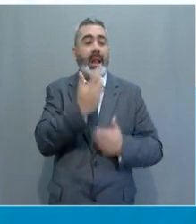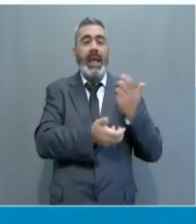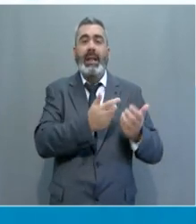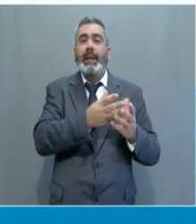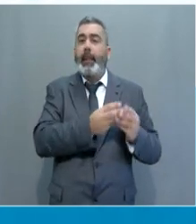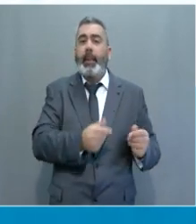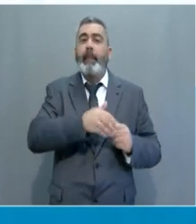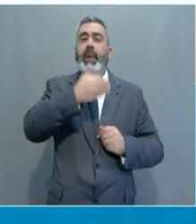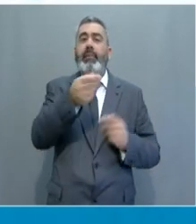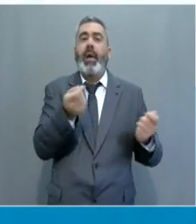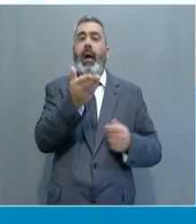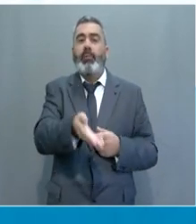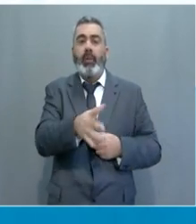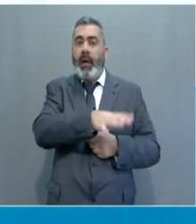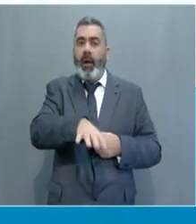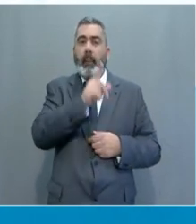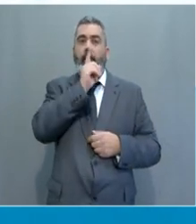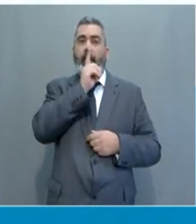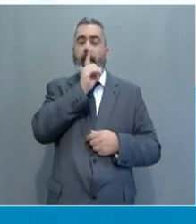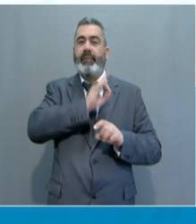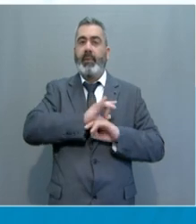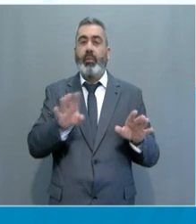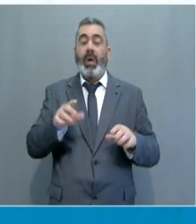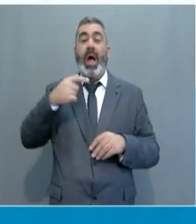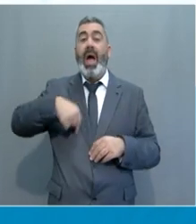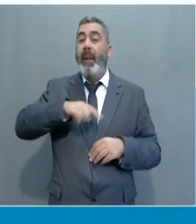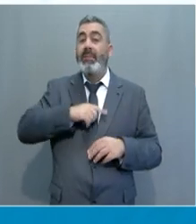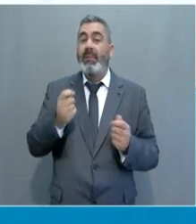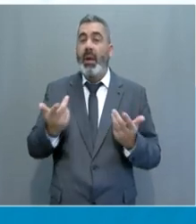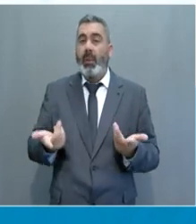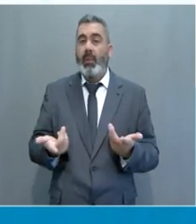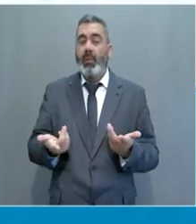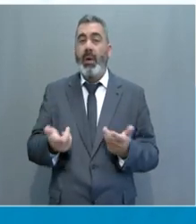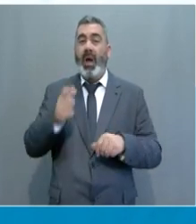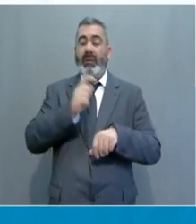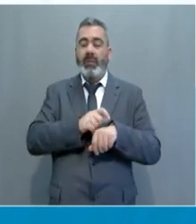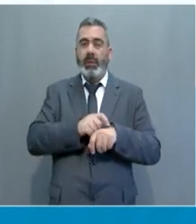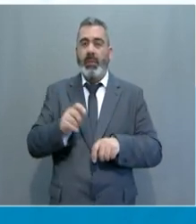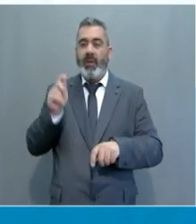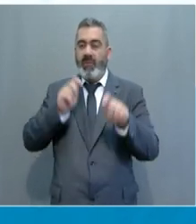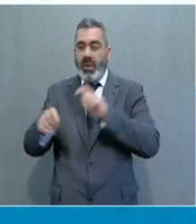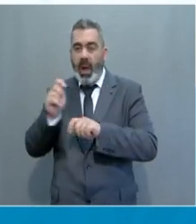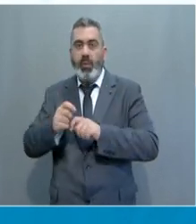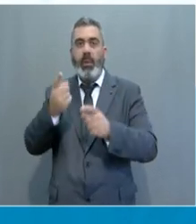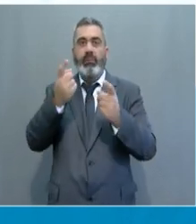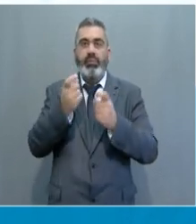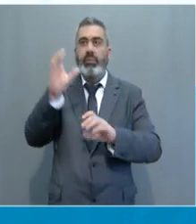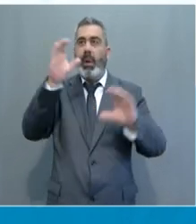λιγνίτη. Διότι αυτό το οποίο γίνεται σήμερα στη Δυτική Μακεδονία ήταν μια διαδικασία